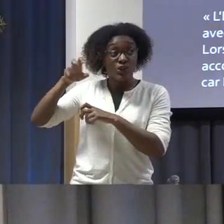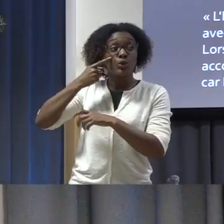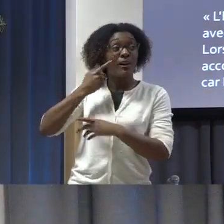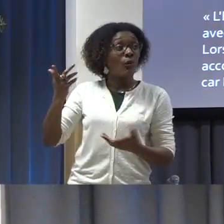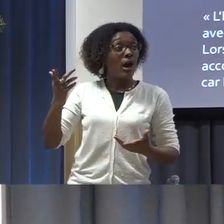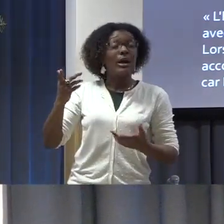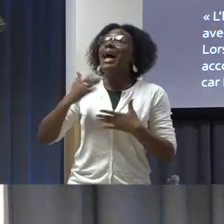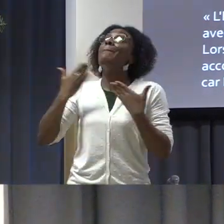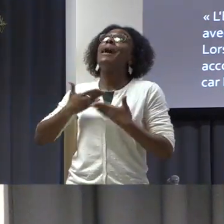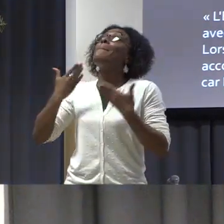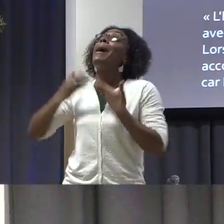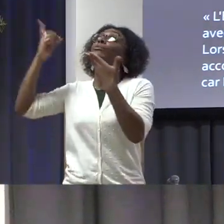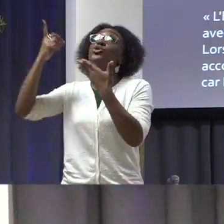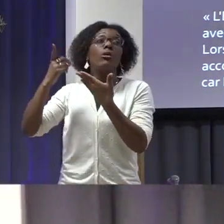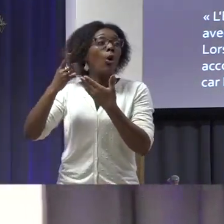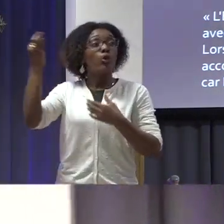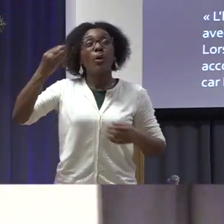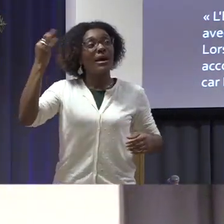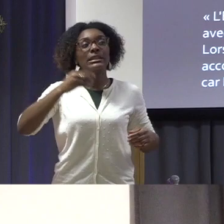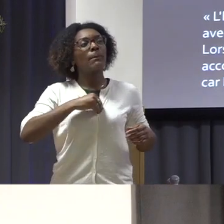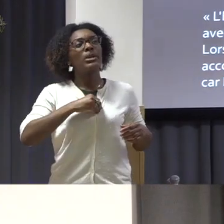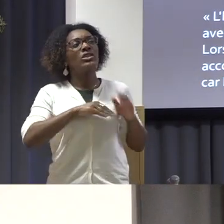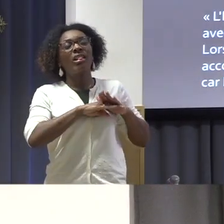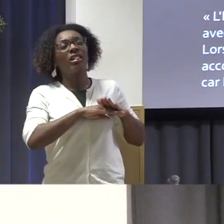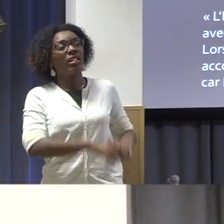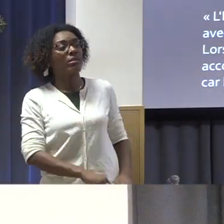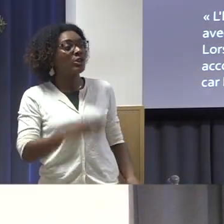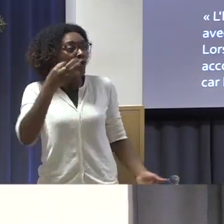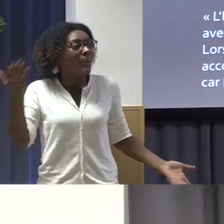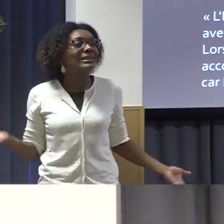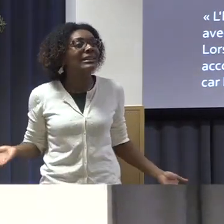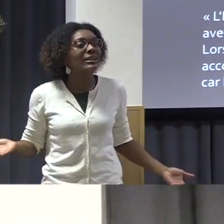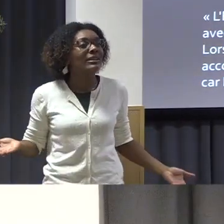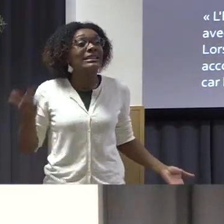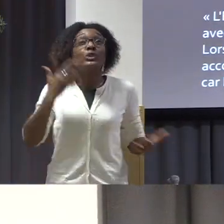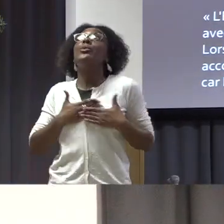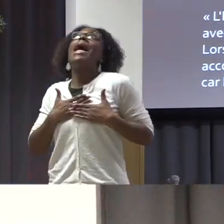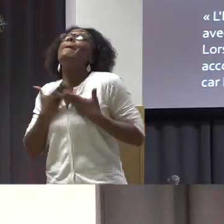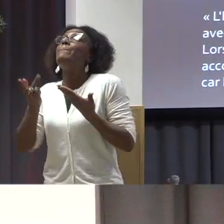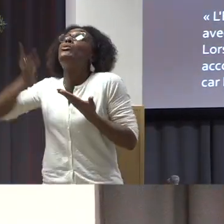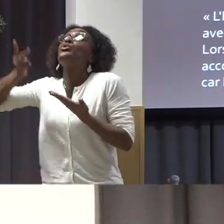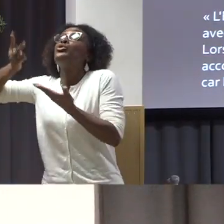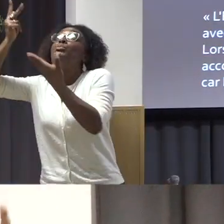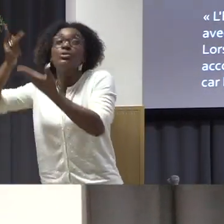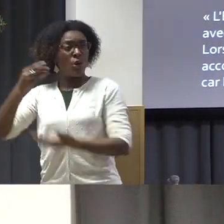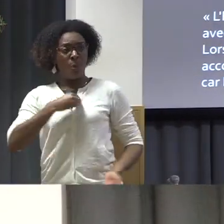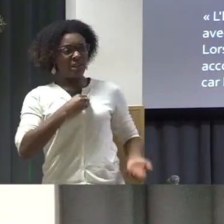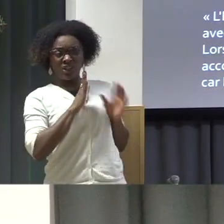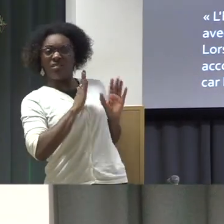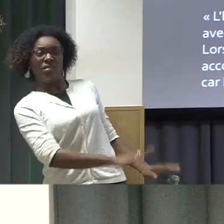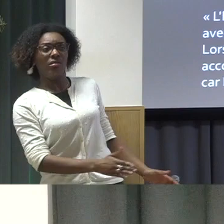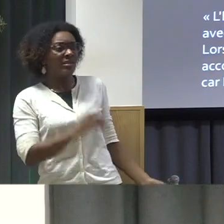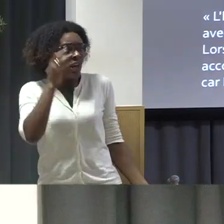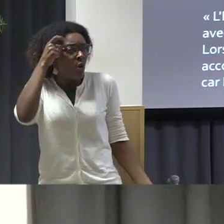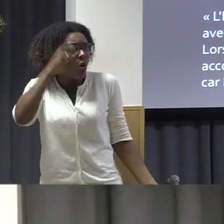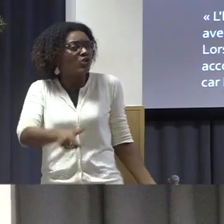vas tellement aimé ton dieu que le péché deviendra une abjection tu t'es bien mais ça ne me correspond plus ça ne me correspond plus je